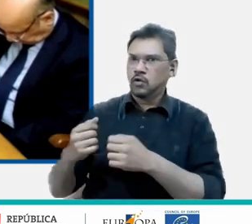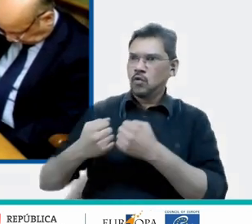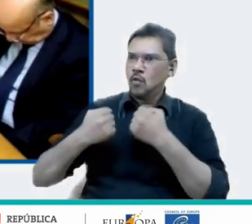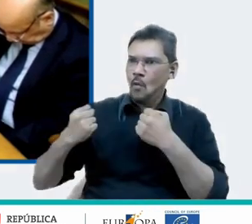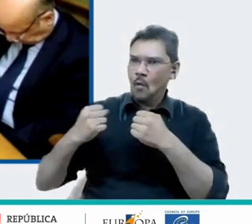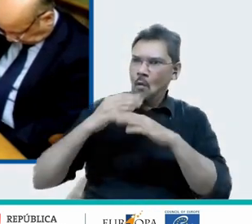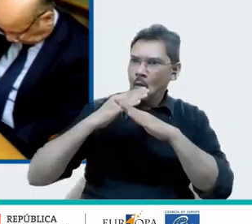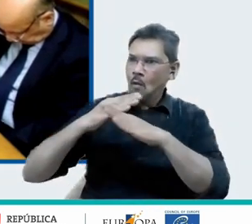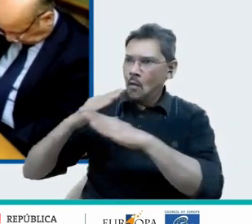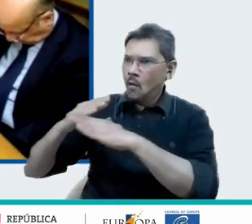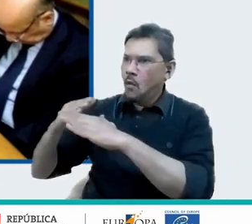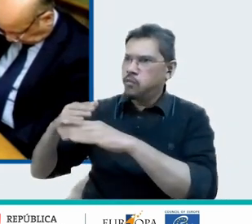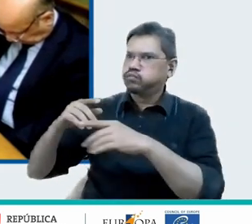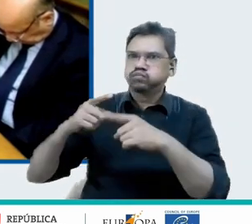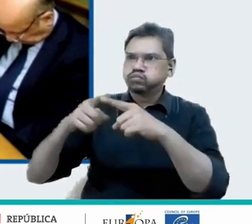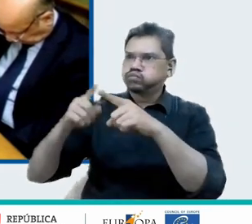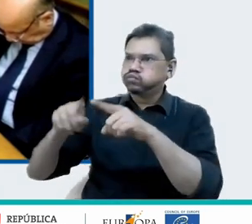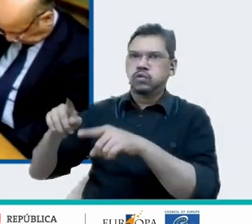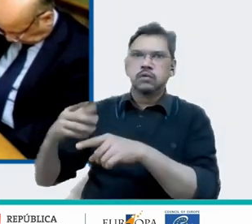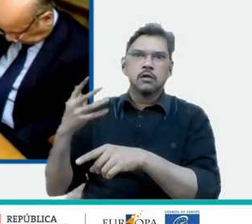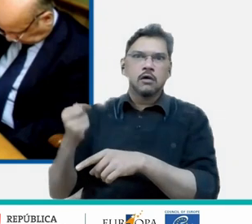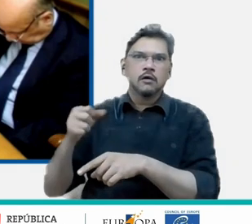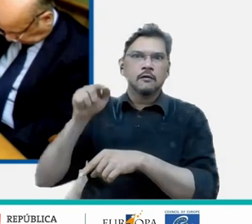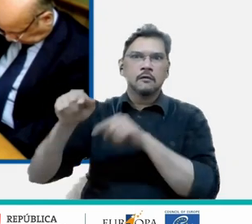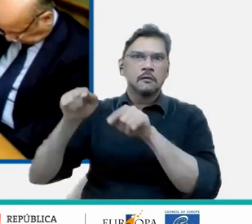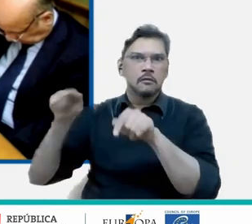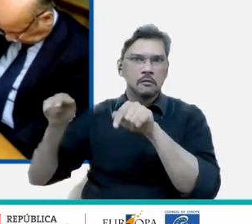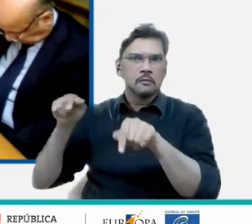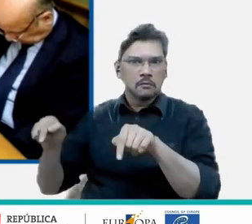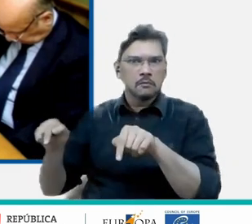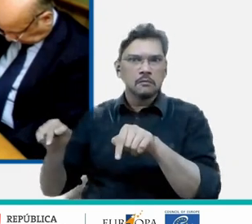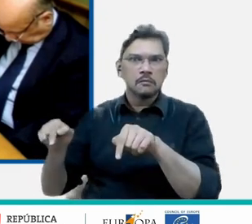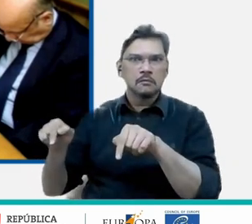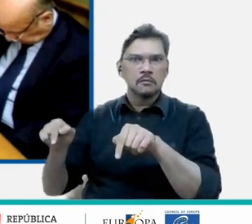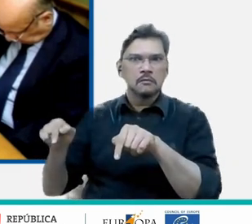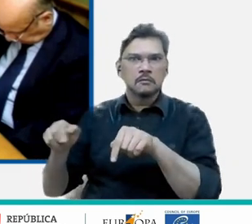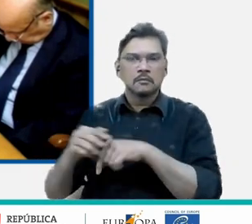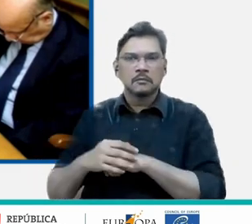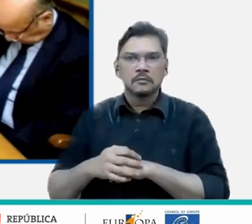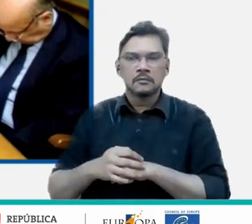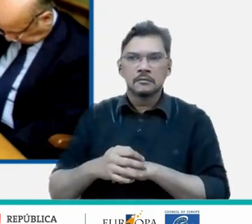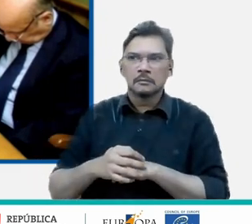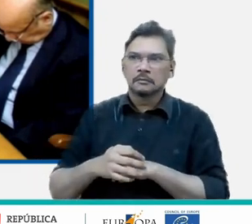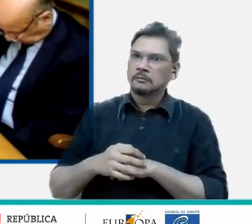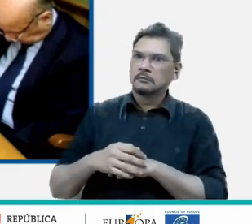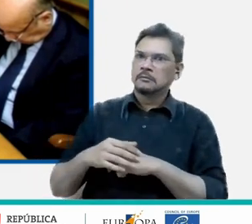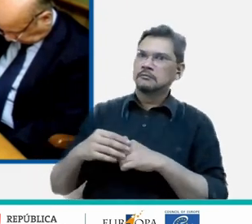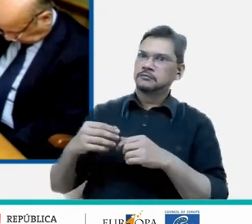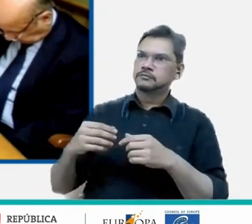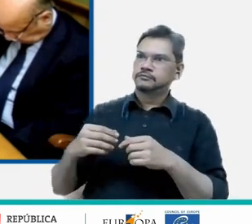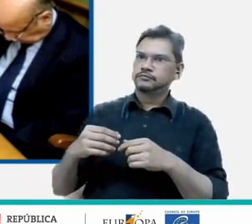начал работу в этом направлении в июле 2021 года. Город Душанбе